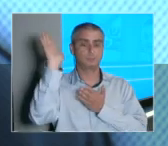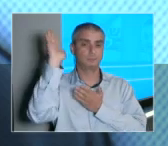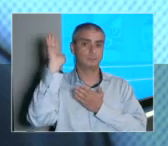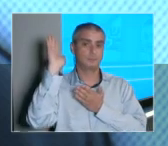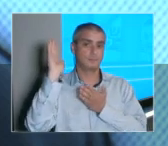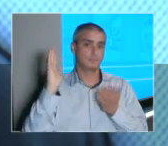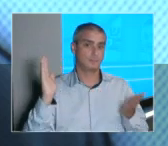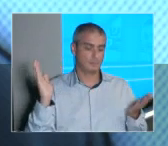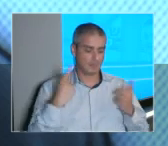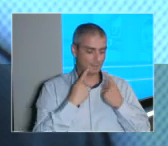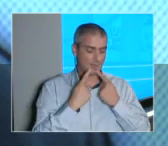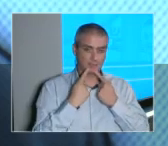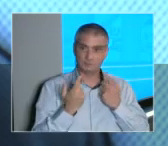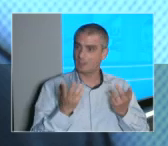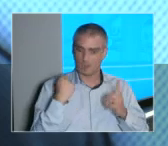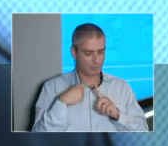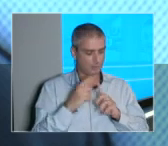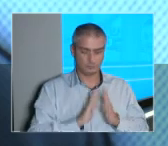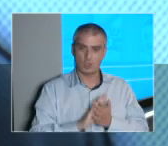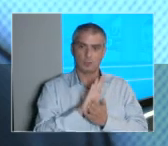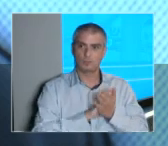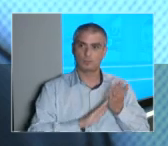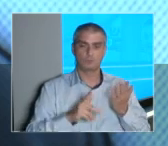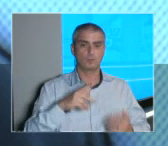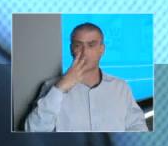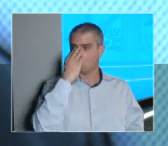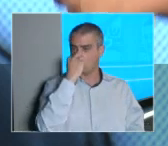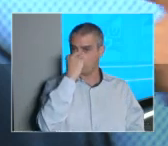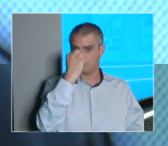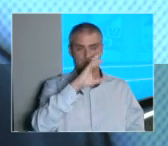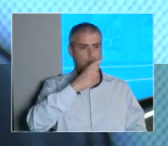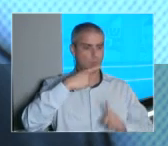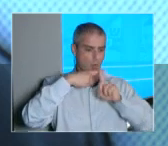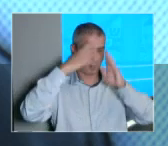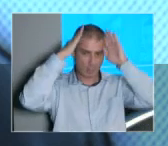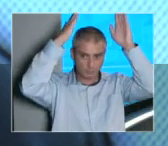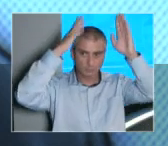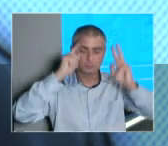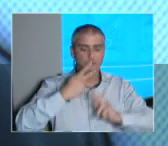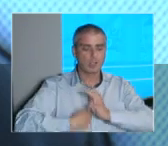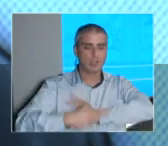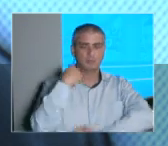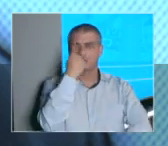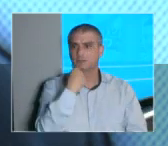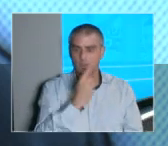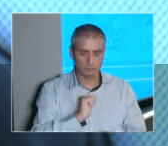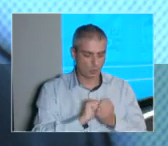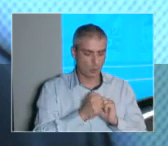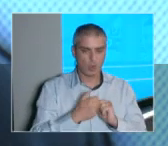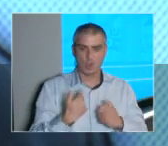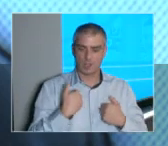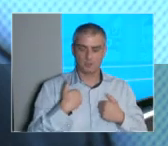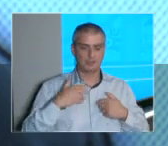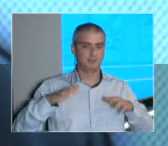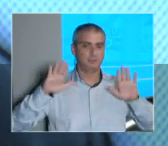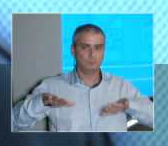מהשיח, ולא היו כנסיות, תראה, פוטין מוכתר עם כל הארכיבישופים. אז יש חזרה של זהות, או אני שיעי, אני